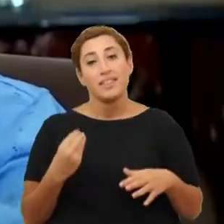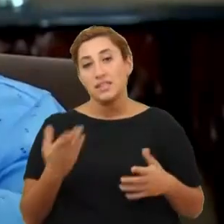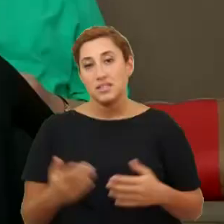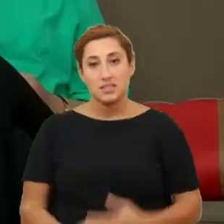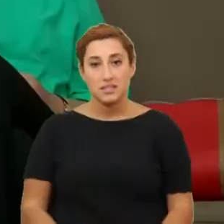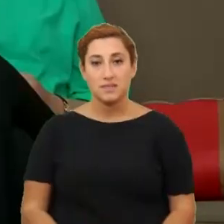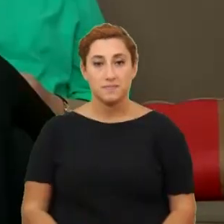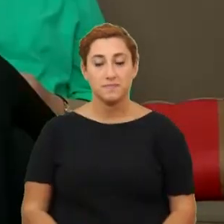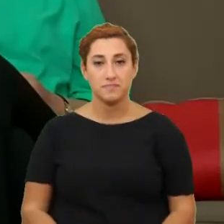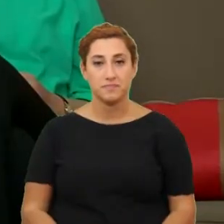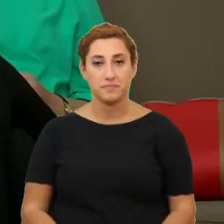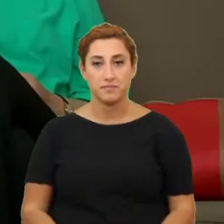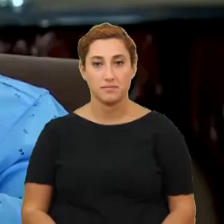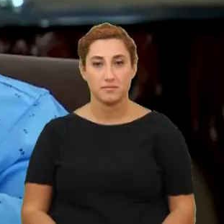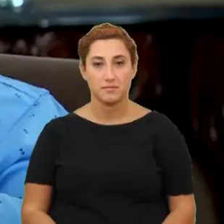iyisi.